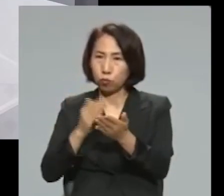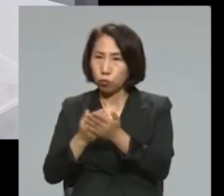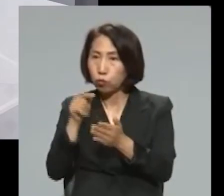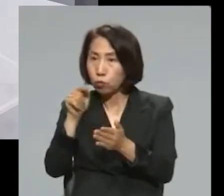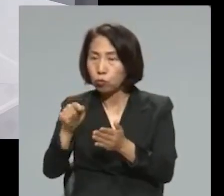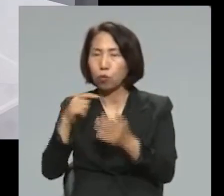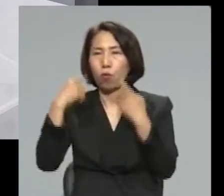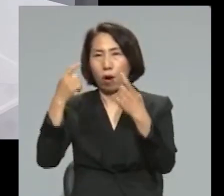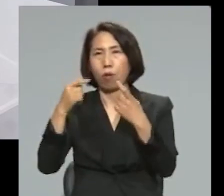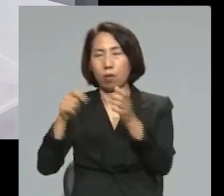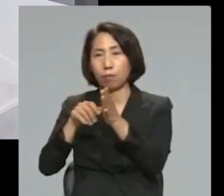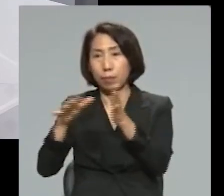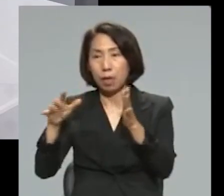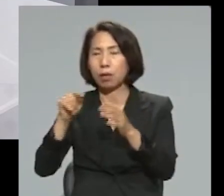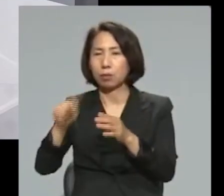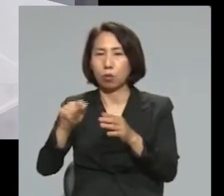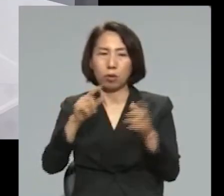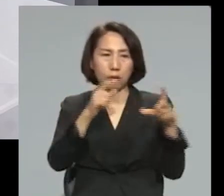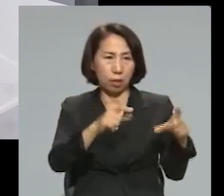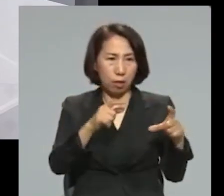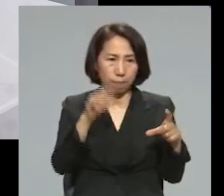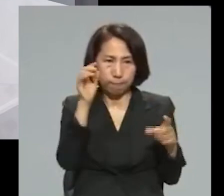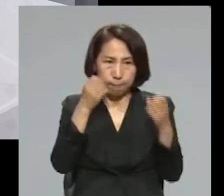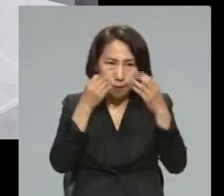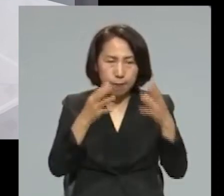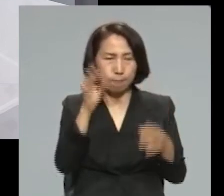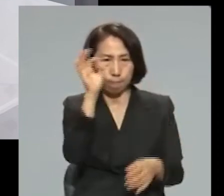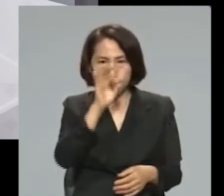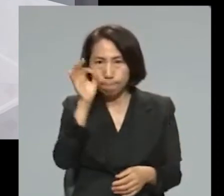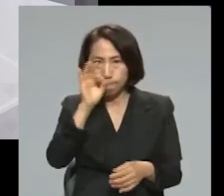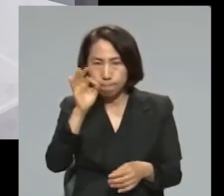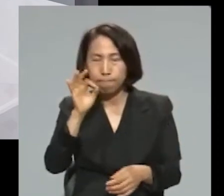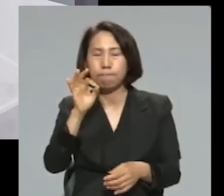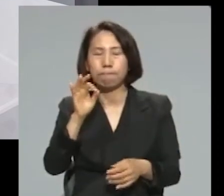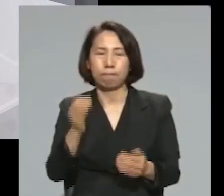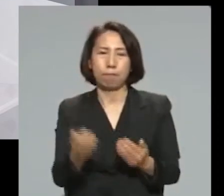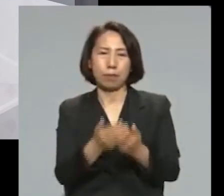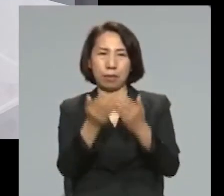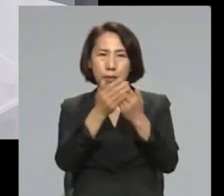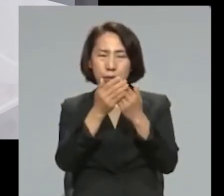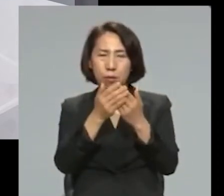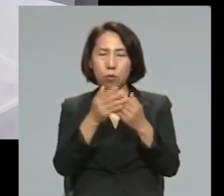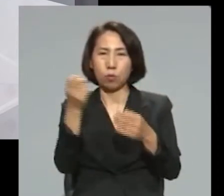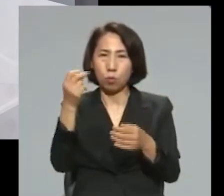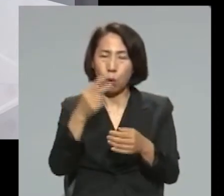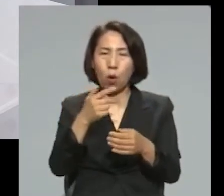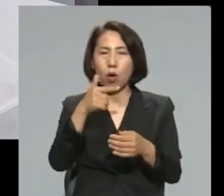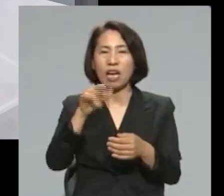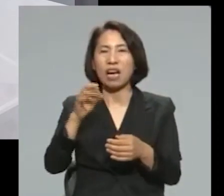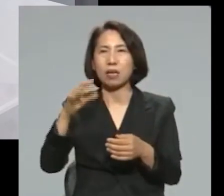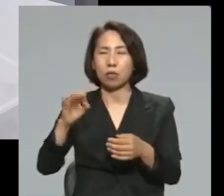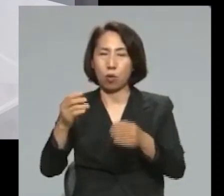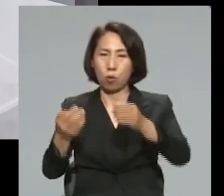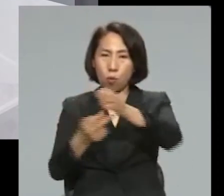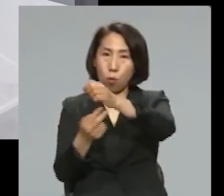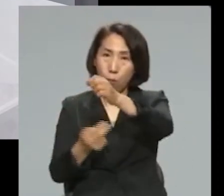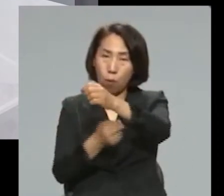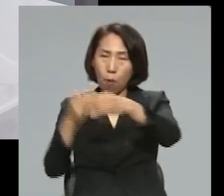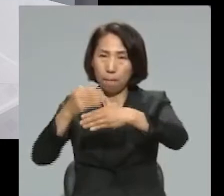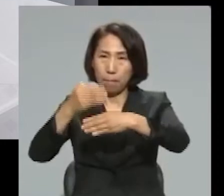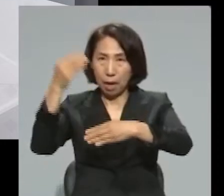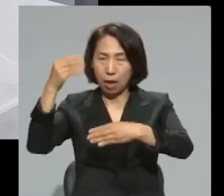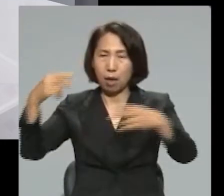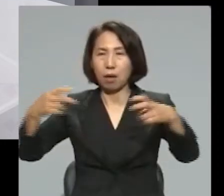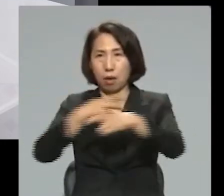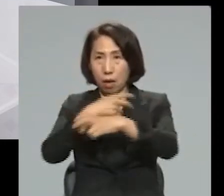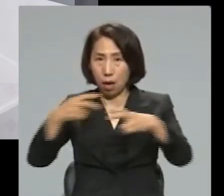지역의 관광자원을 꾸준히 개발하고 강정고령보 개통과 다산 강변 도시공원을